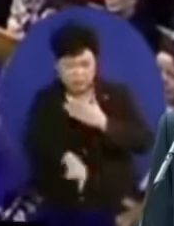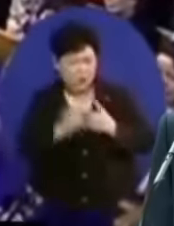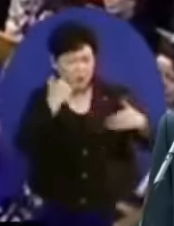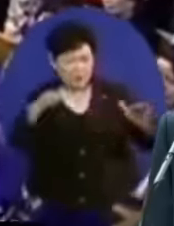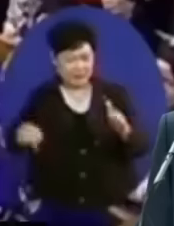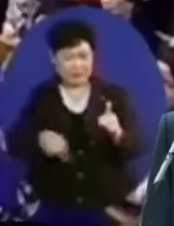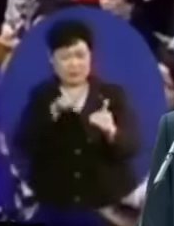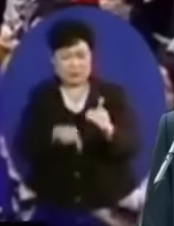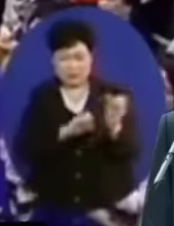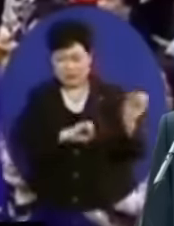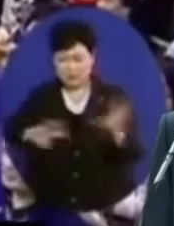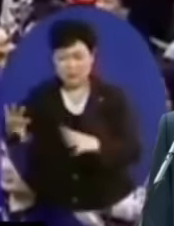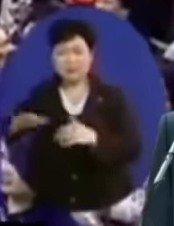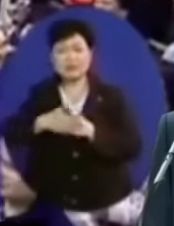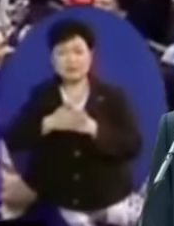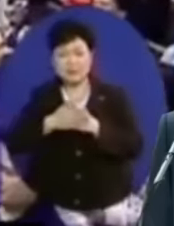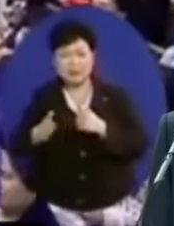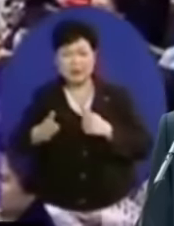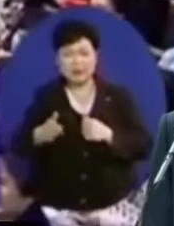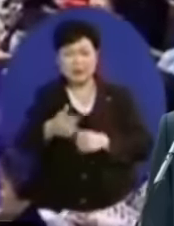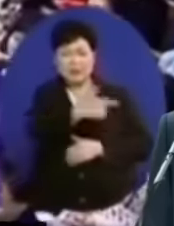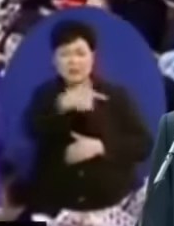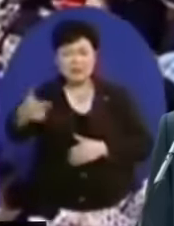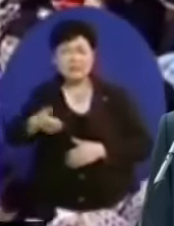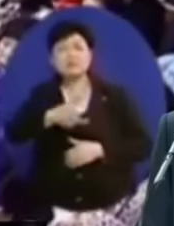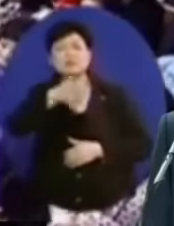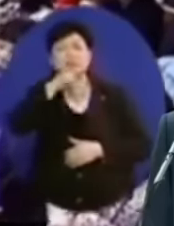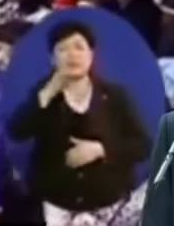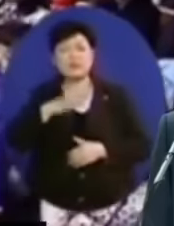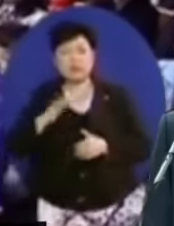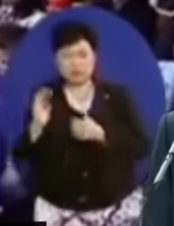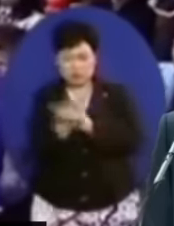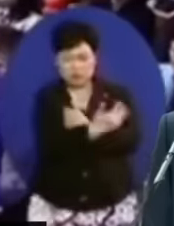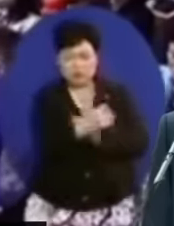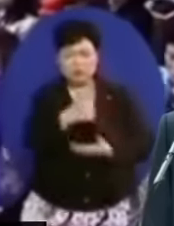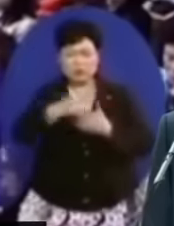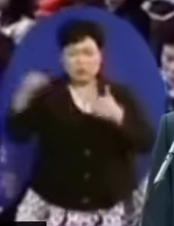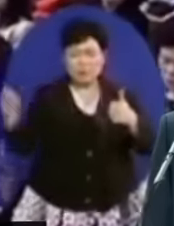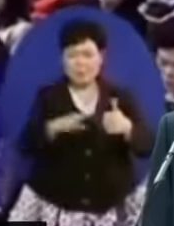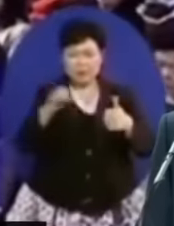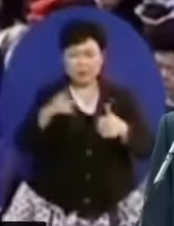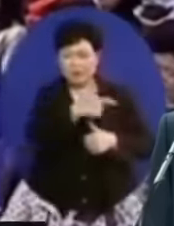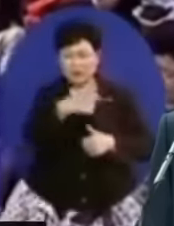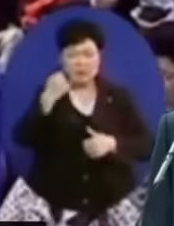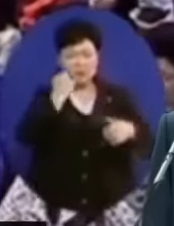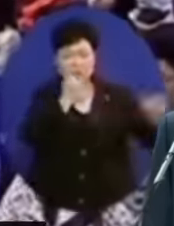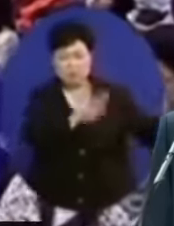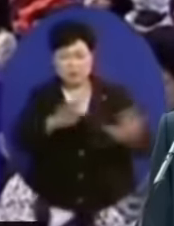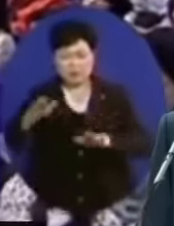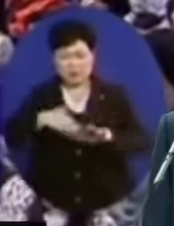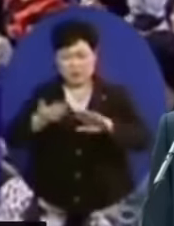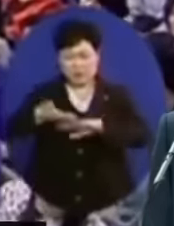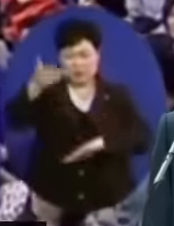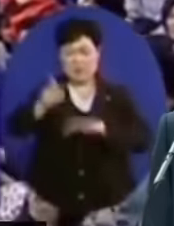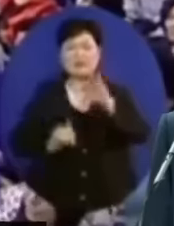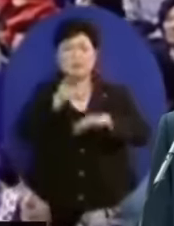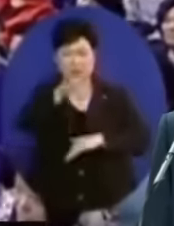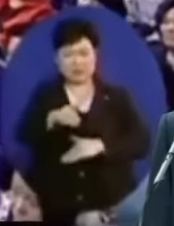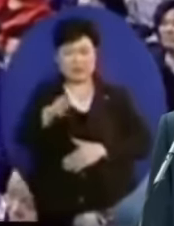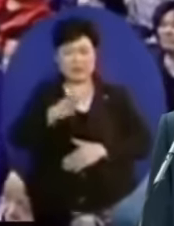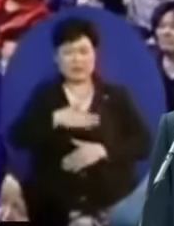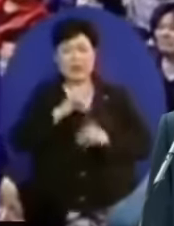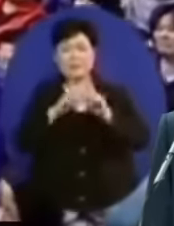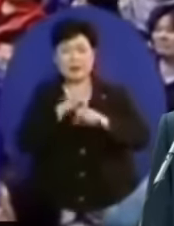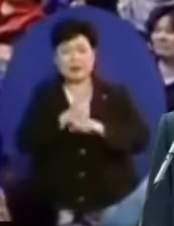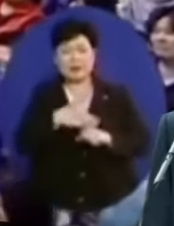가운데 던지셨으므로 큰 물이 나를 둘렀고 주의 파도와 큰 물결이 내 위에 넘쳤나이다. 내가